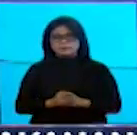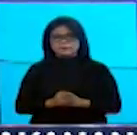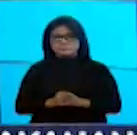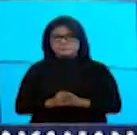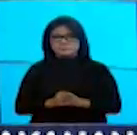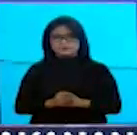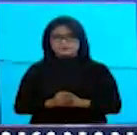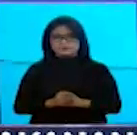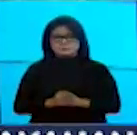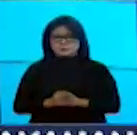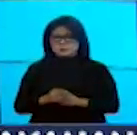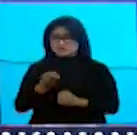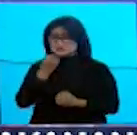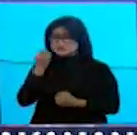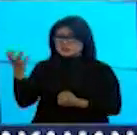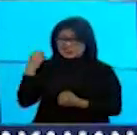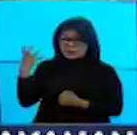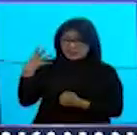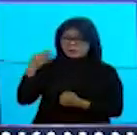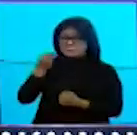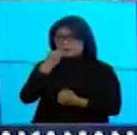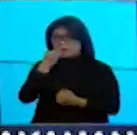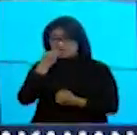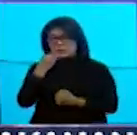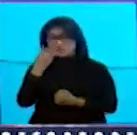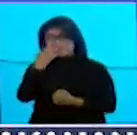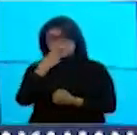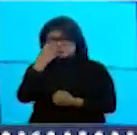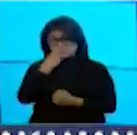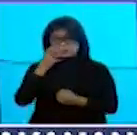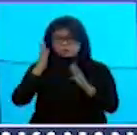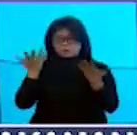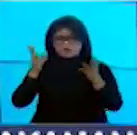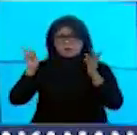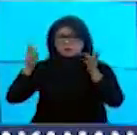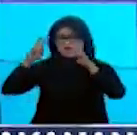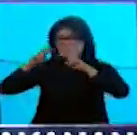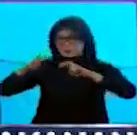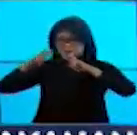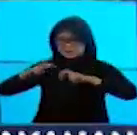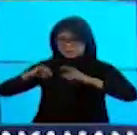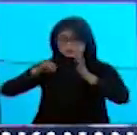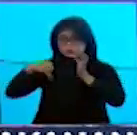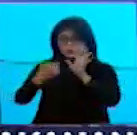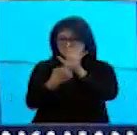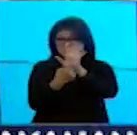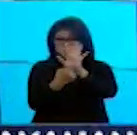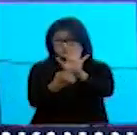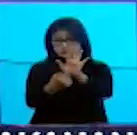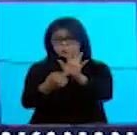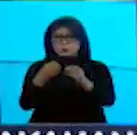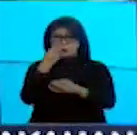Anjuran berkumur setelah makan senada dengan temuan medis dalam sejumlah jurnal. Berkumur mampu menurunkan fermentasi